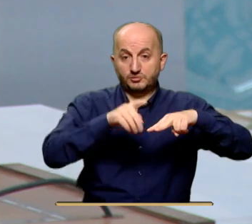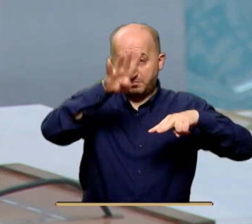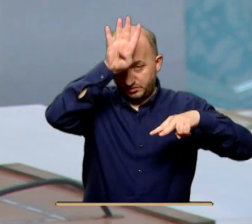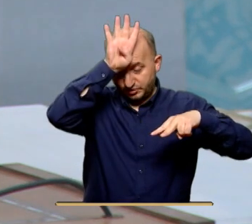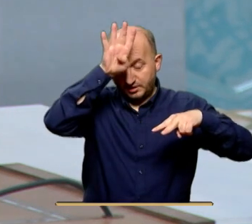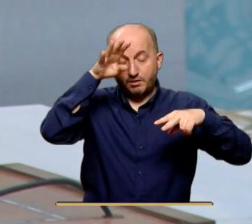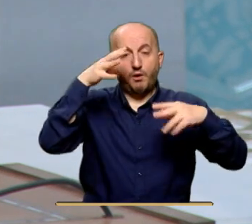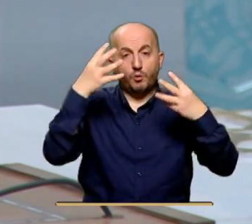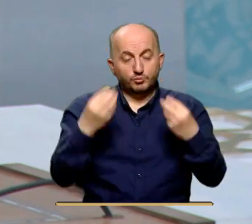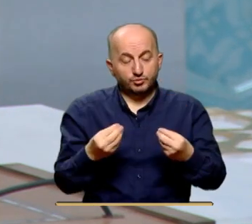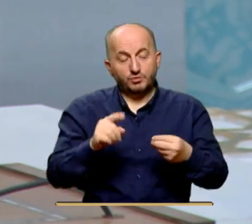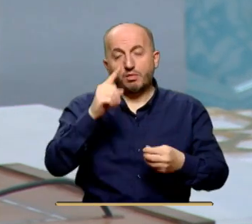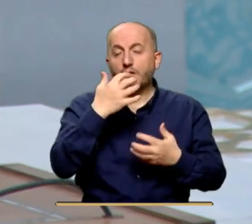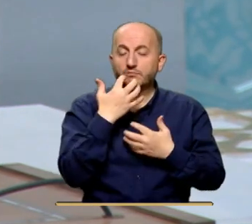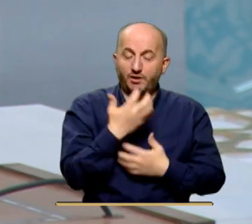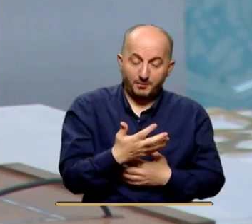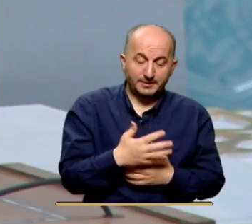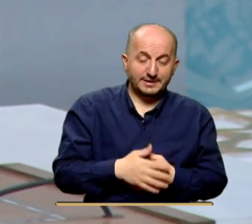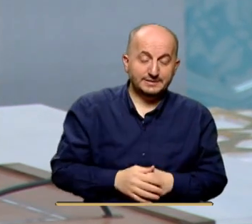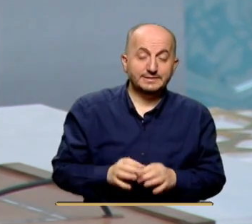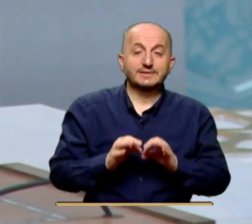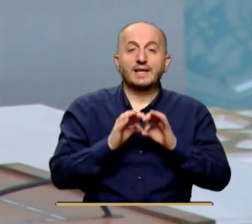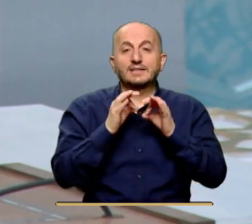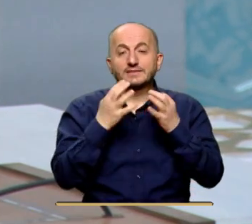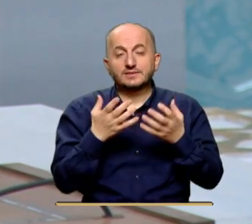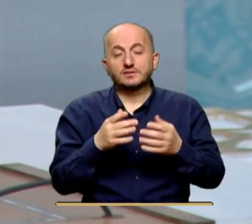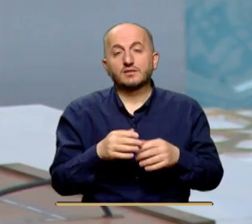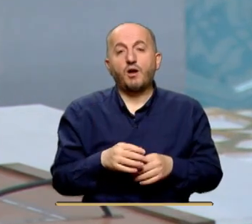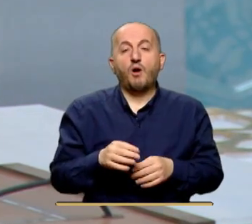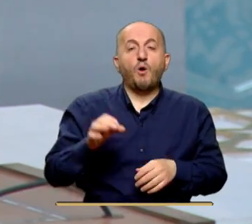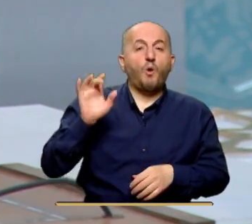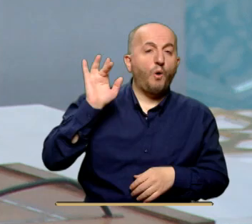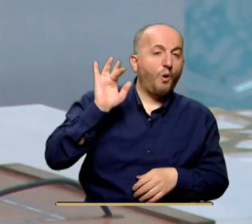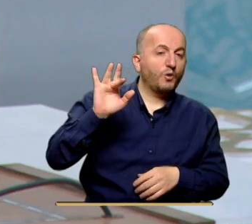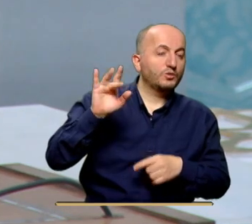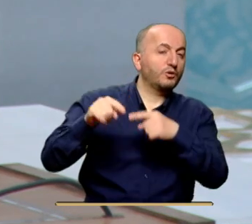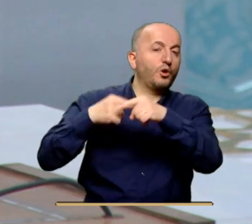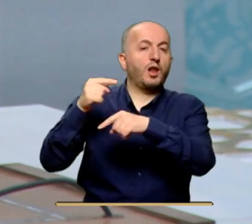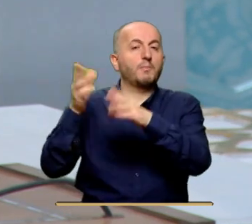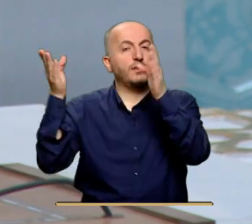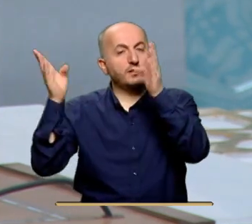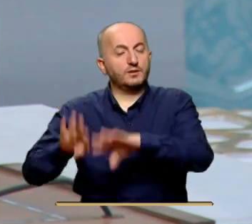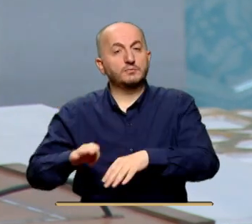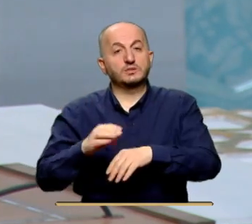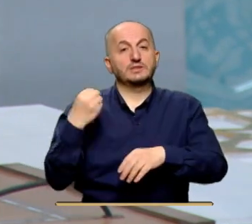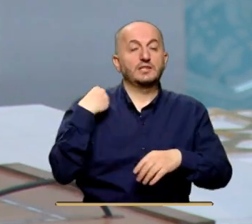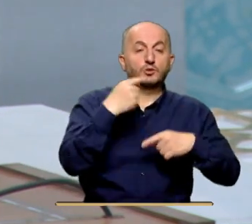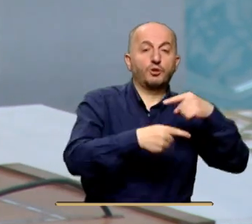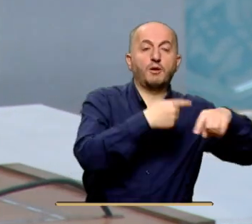gani rahmet eylesin. Nasıl ki orta çağ yıkılmış, yeni çağ başlamış,